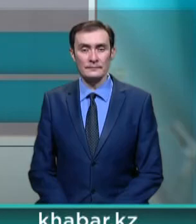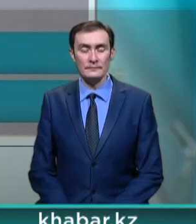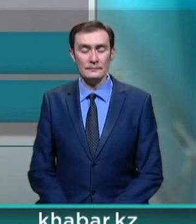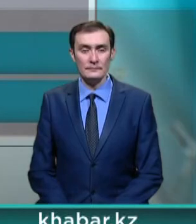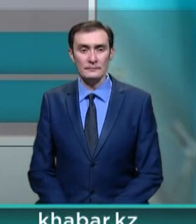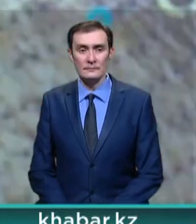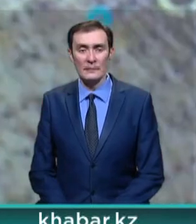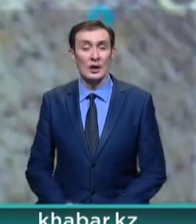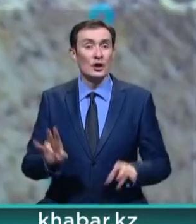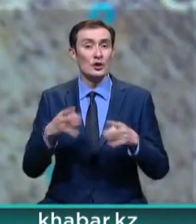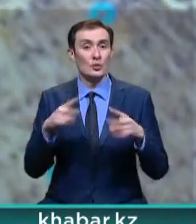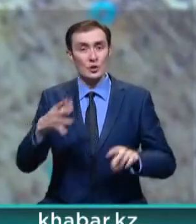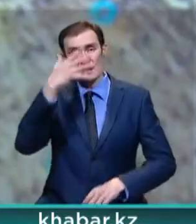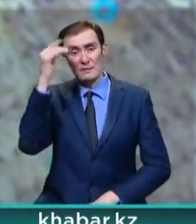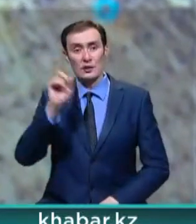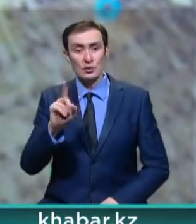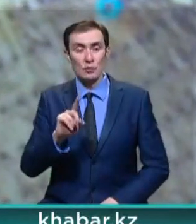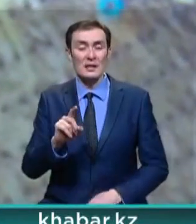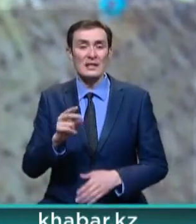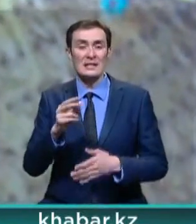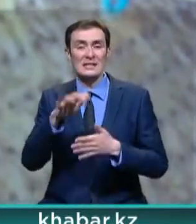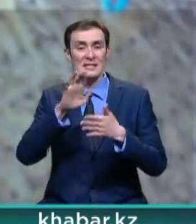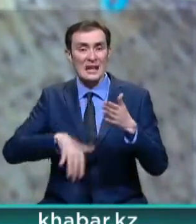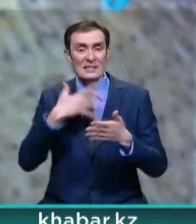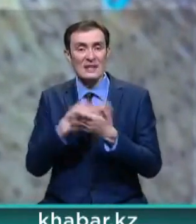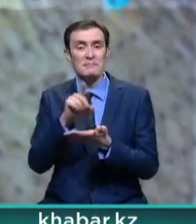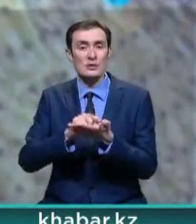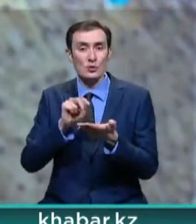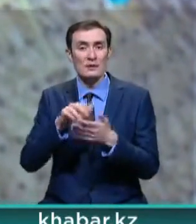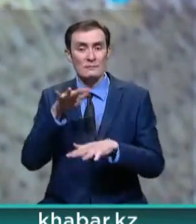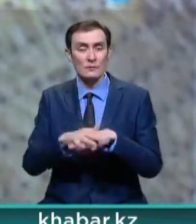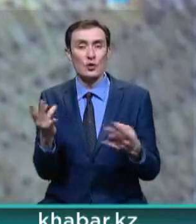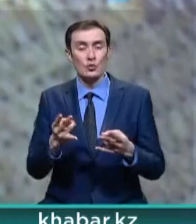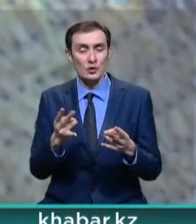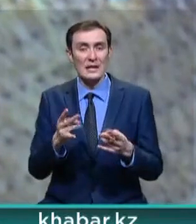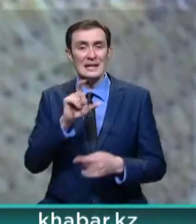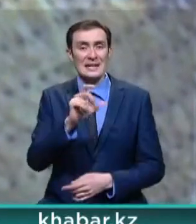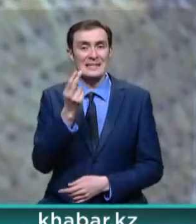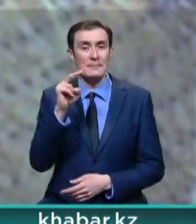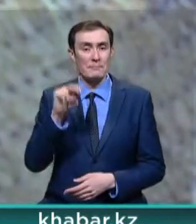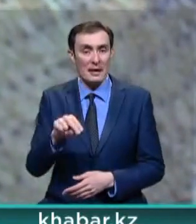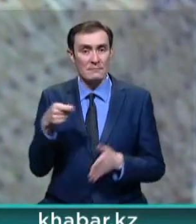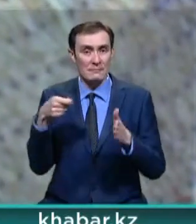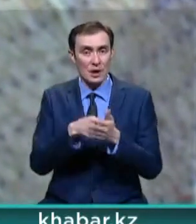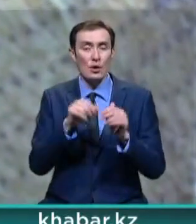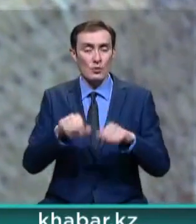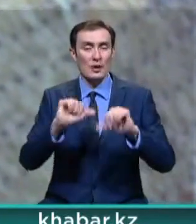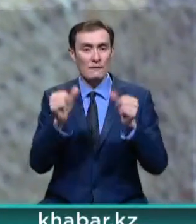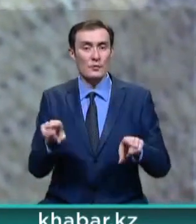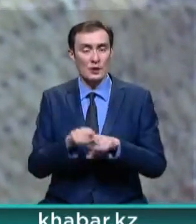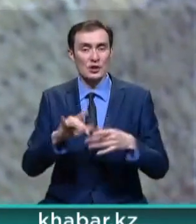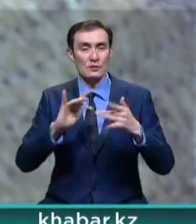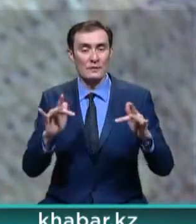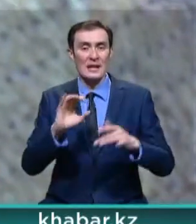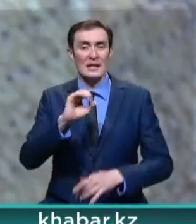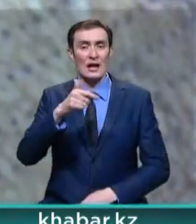При этом не стоит забывать, что для снятия части пенсионных понадобится электронно-цифровая подпись. Оформить ее можно тоже онлайн через